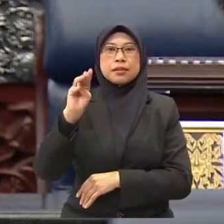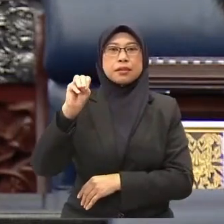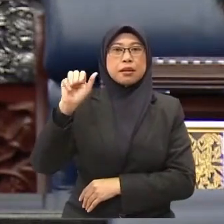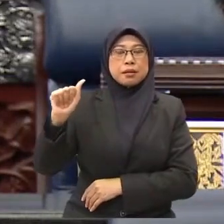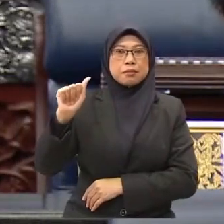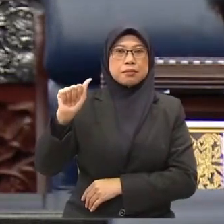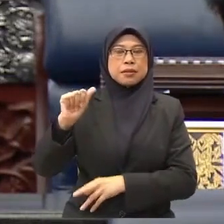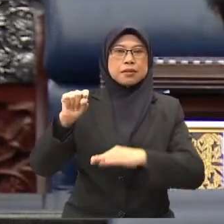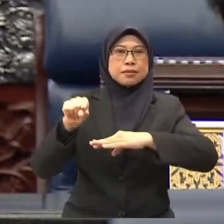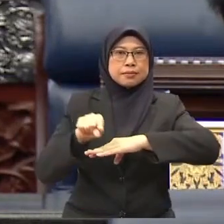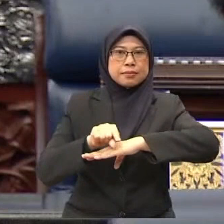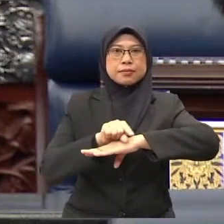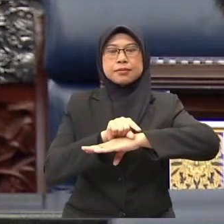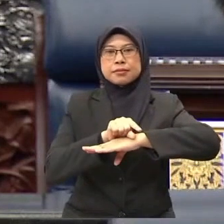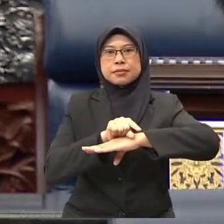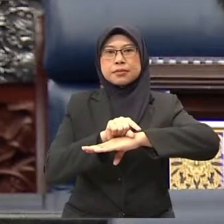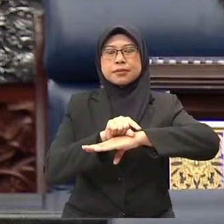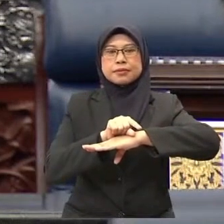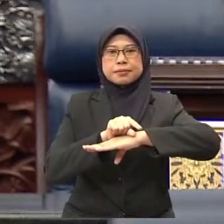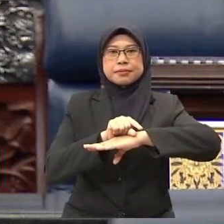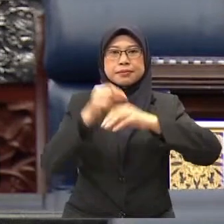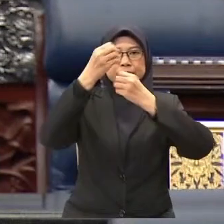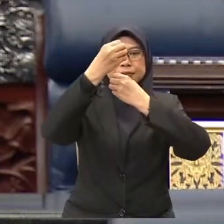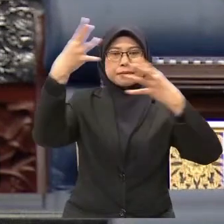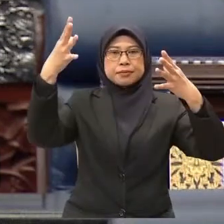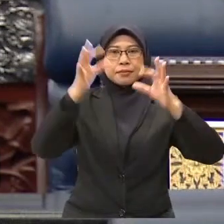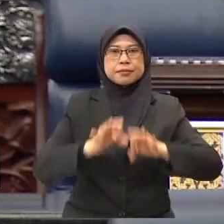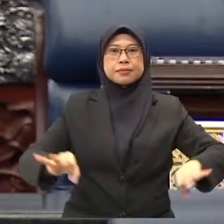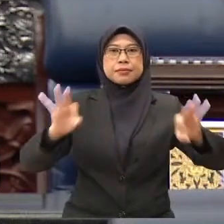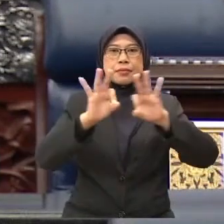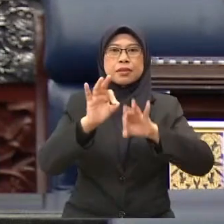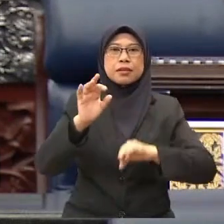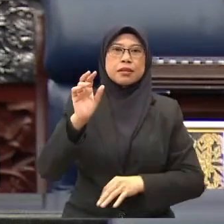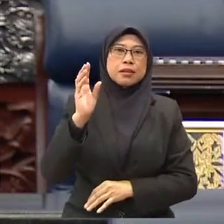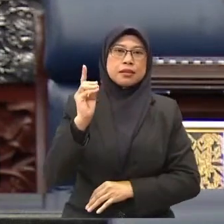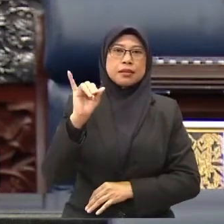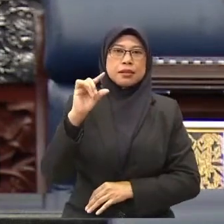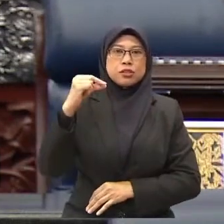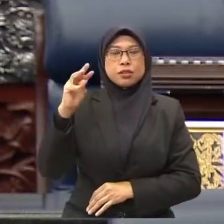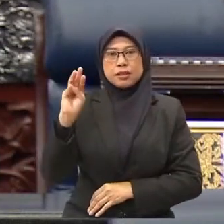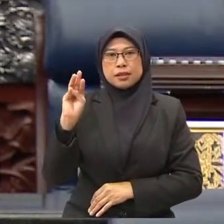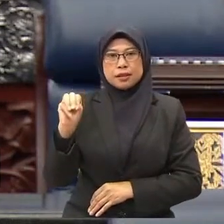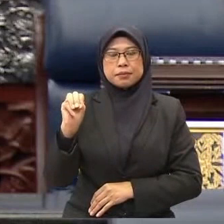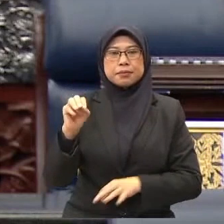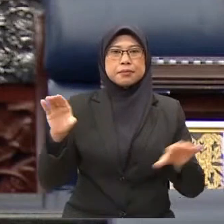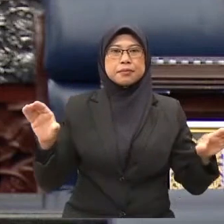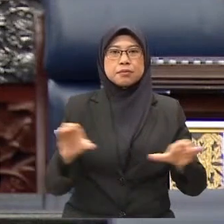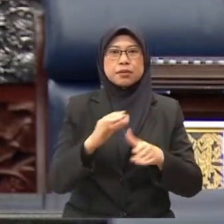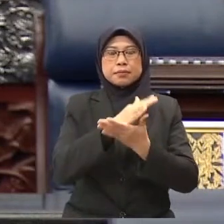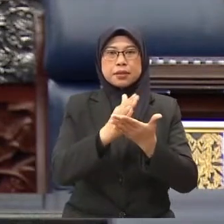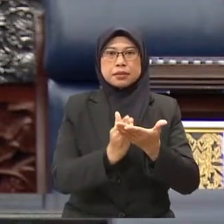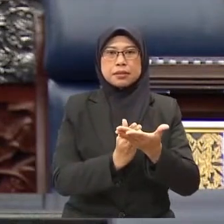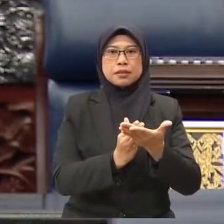platform Defence Geospatial Information Management, DGIM, yang dibangunkan oleh